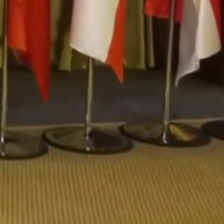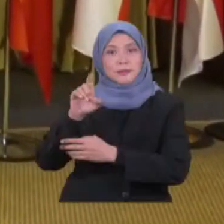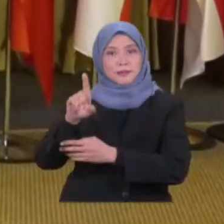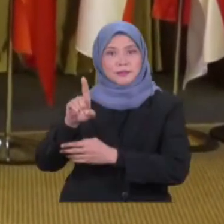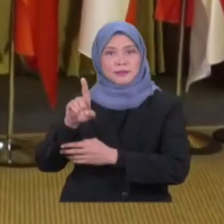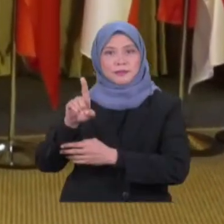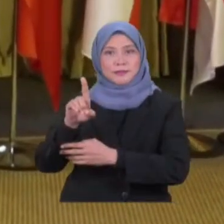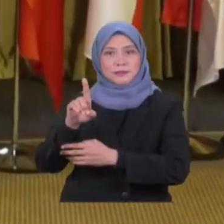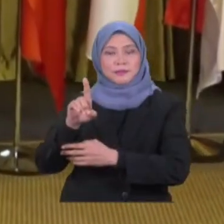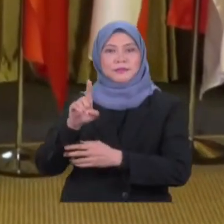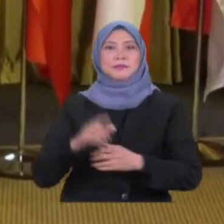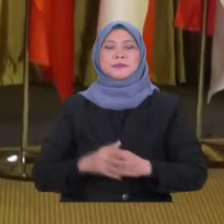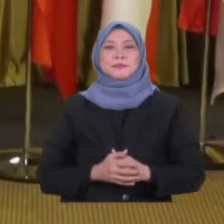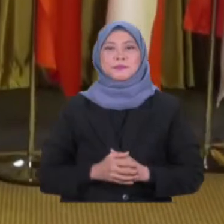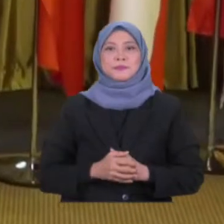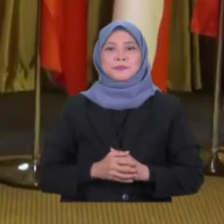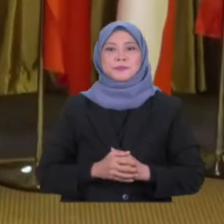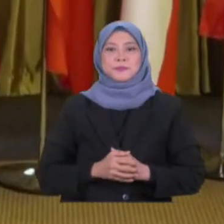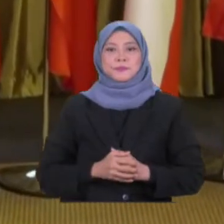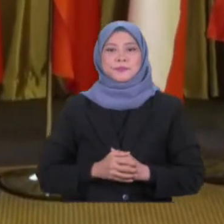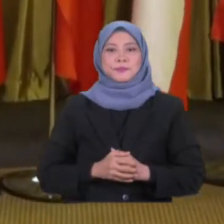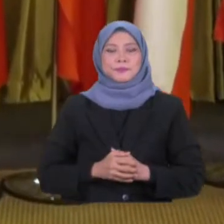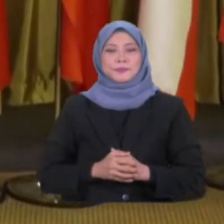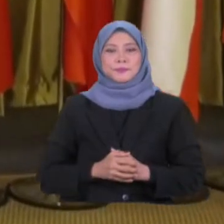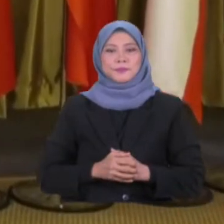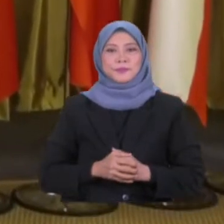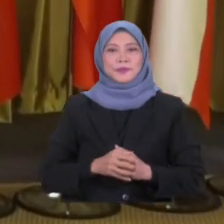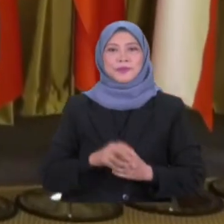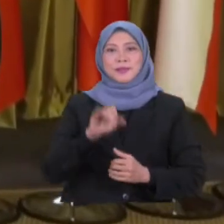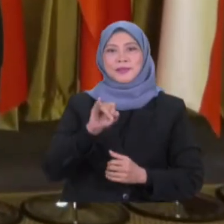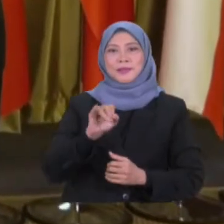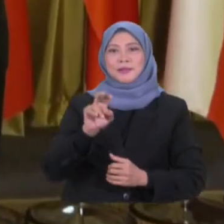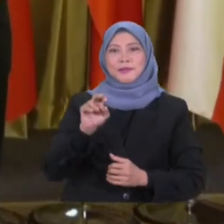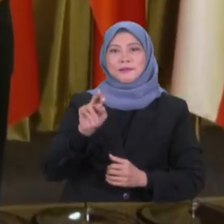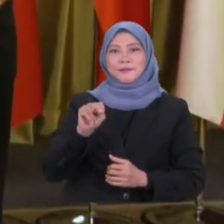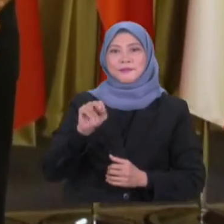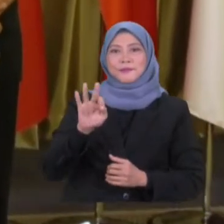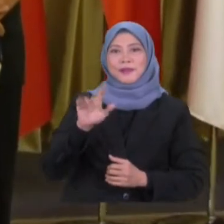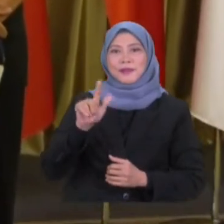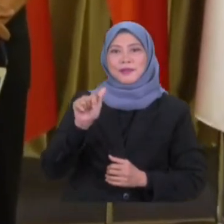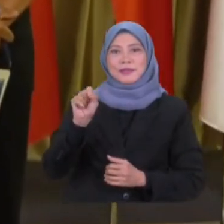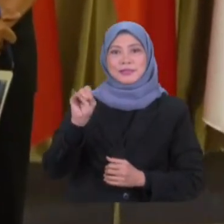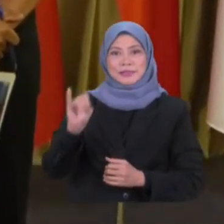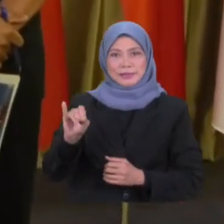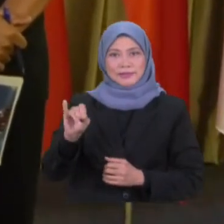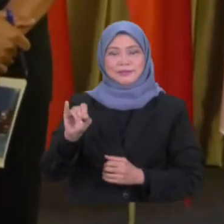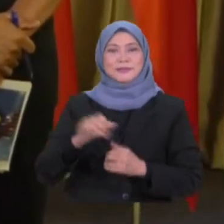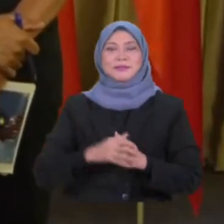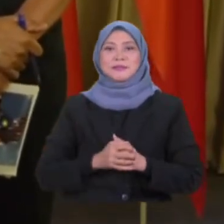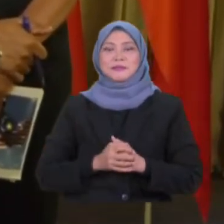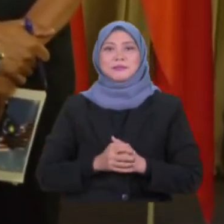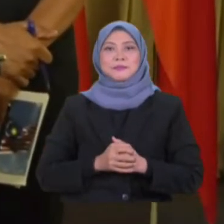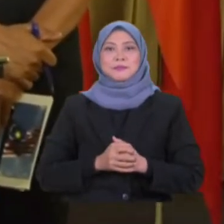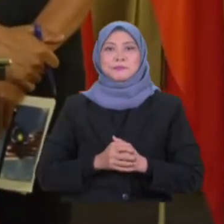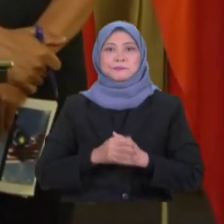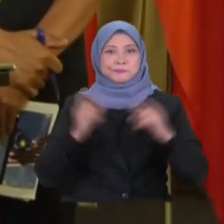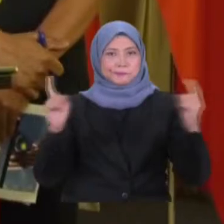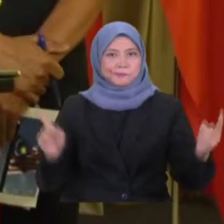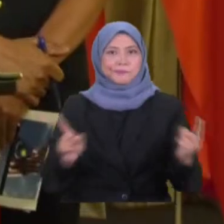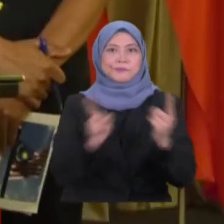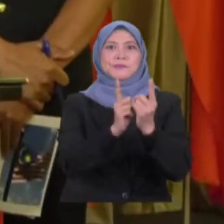tangani inflasi ataupun yang dipanggil ringkasnya PKJTI ini telah mengadakan